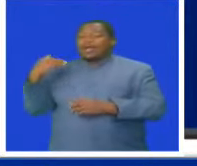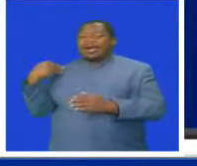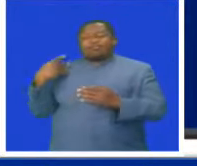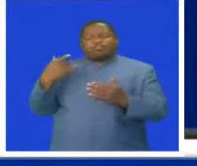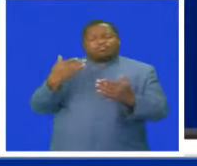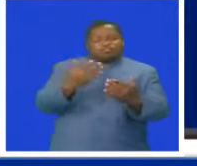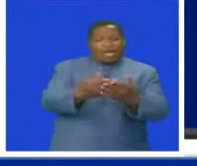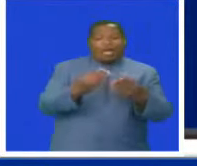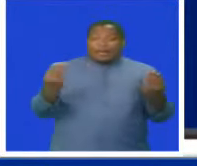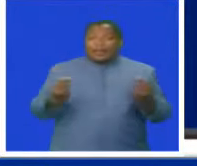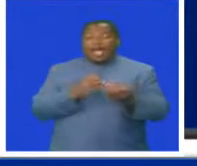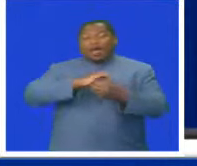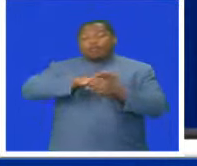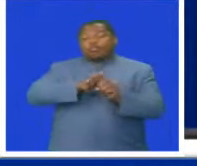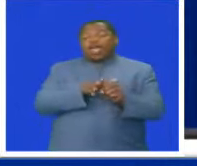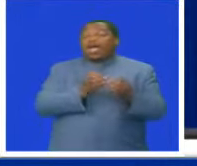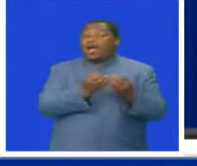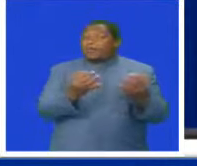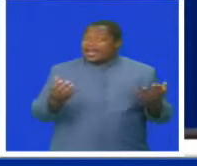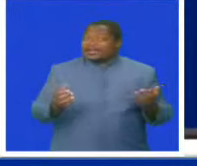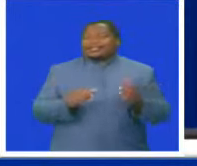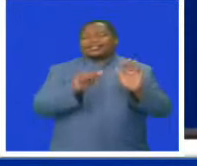samaswati lana lomkhuhlane